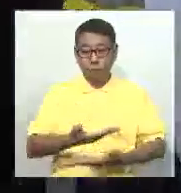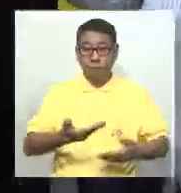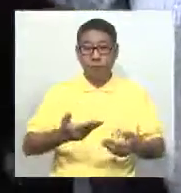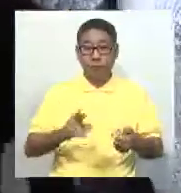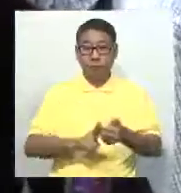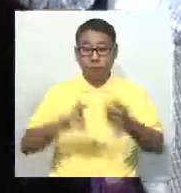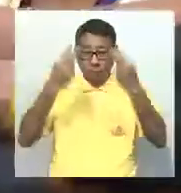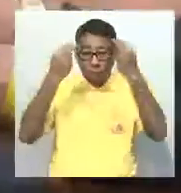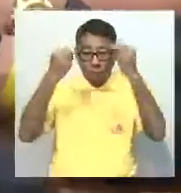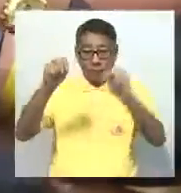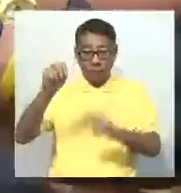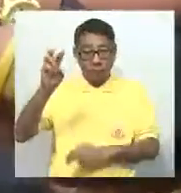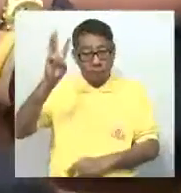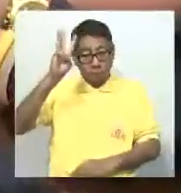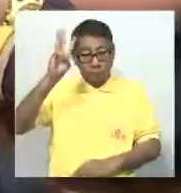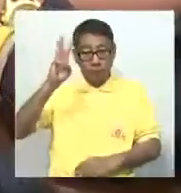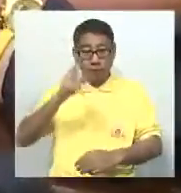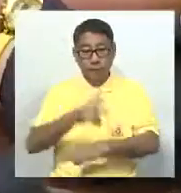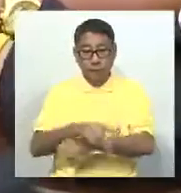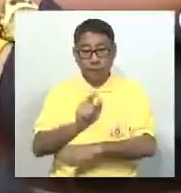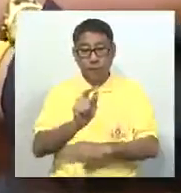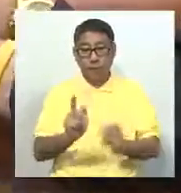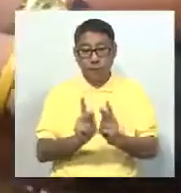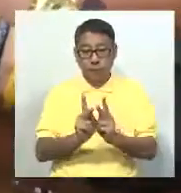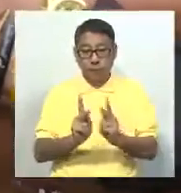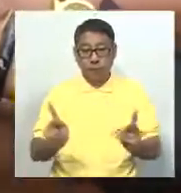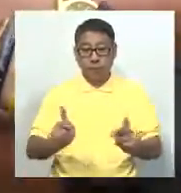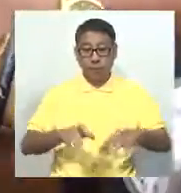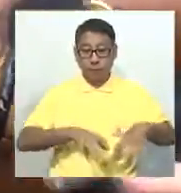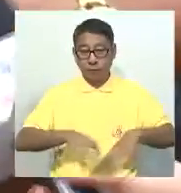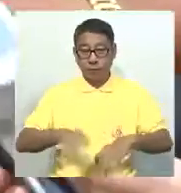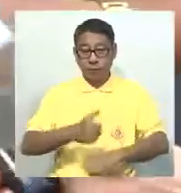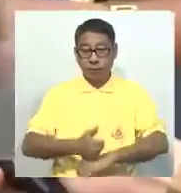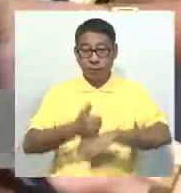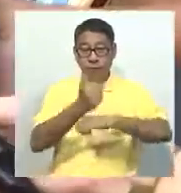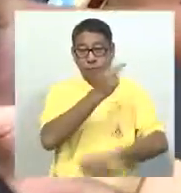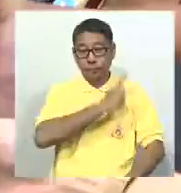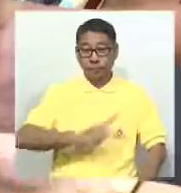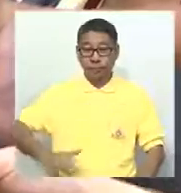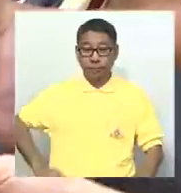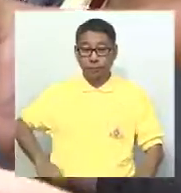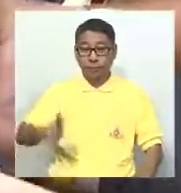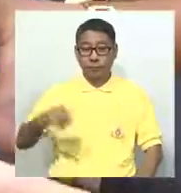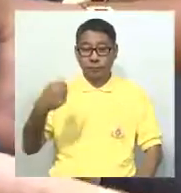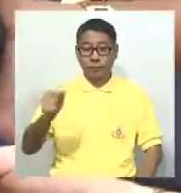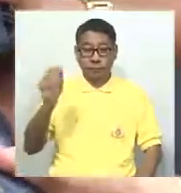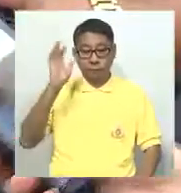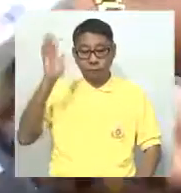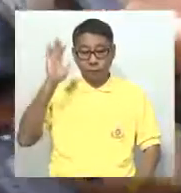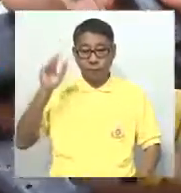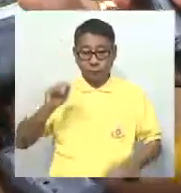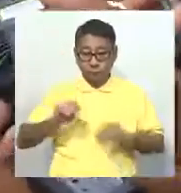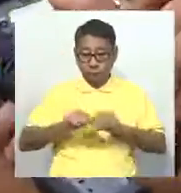นายวิษณุเครืองามรองนายกรัฐมนตรีในฐานะประธานกรรมการฝ่ายจัดพิธีการพระราชพิธีบรมราชาภิเษกได้เปิดเผยนะ